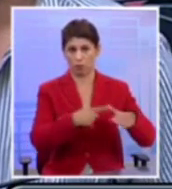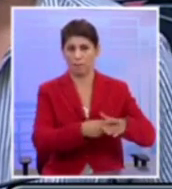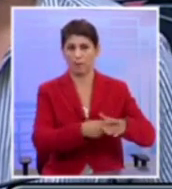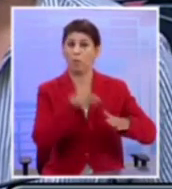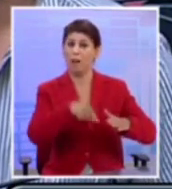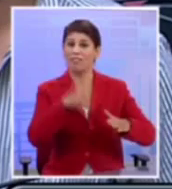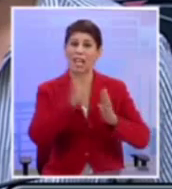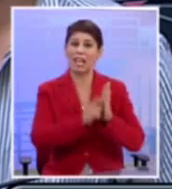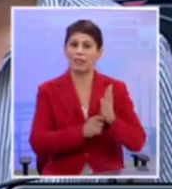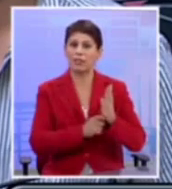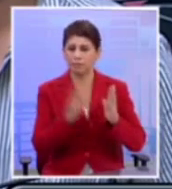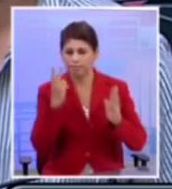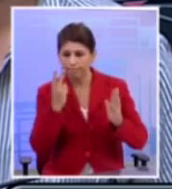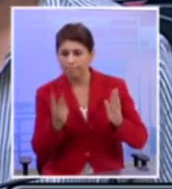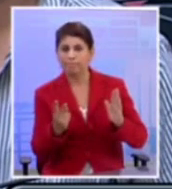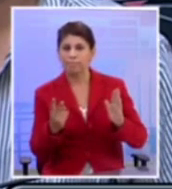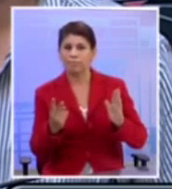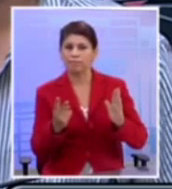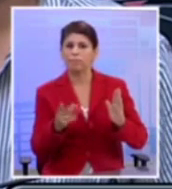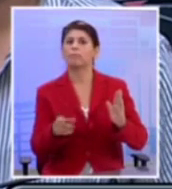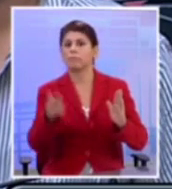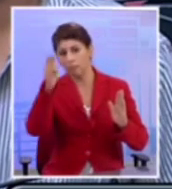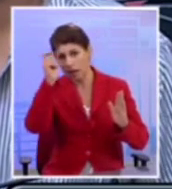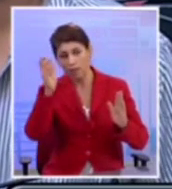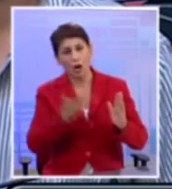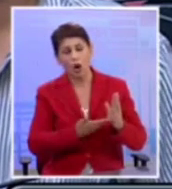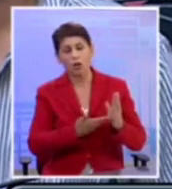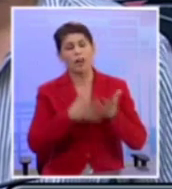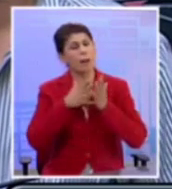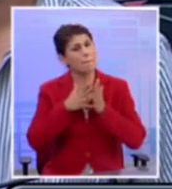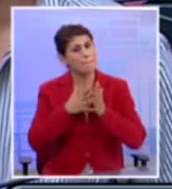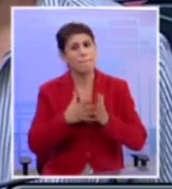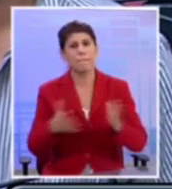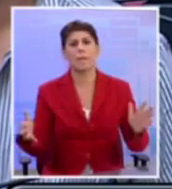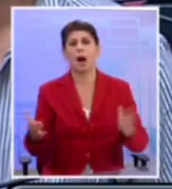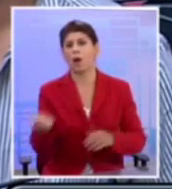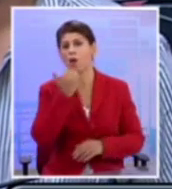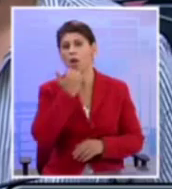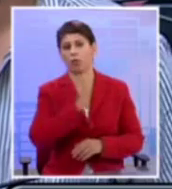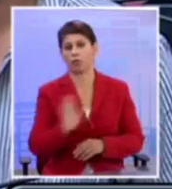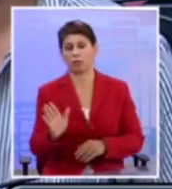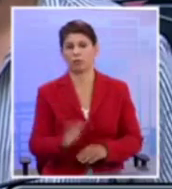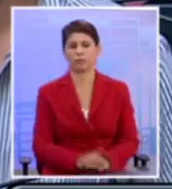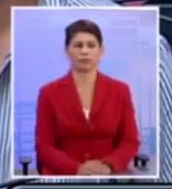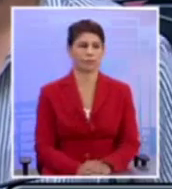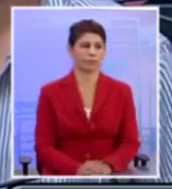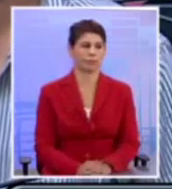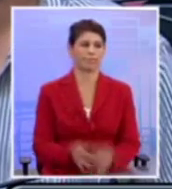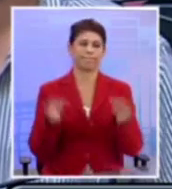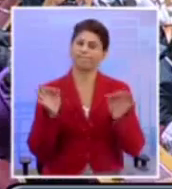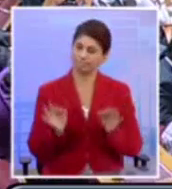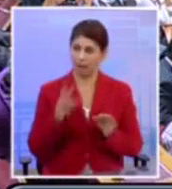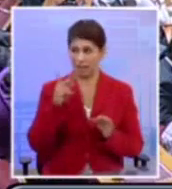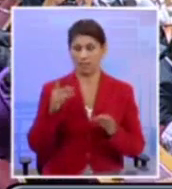οποία διαπιστωνόταν και συνομολογείτο ένα τεράστιο σφάλμα. Ακριβώς. Ακριβώς.